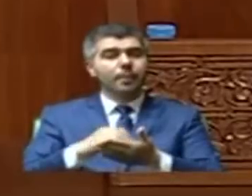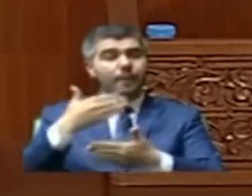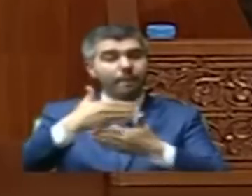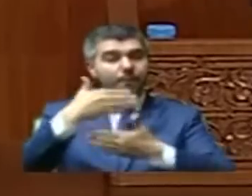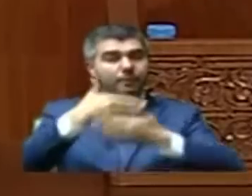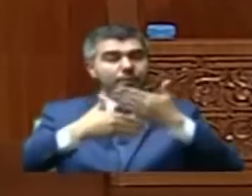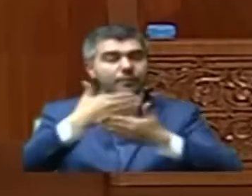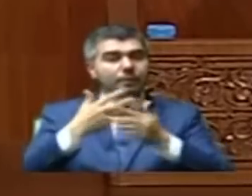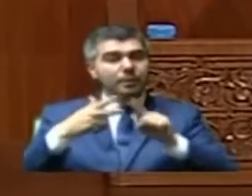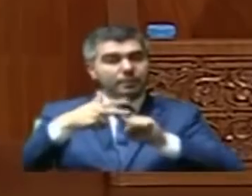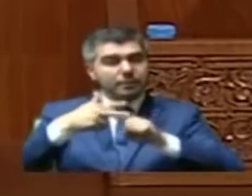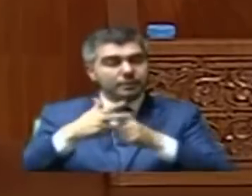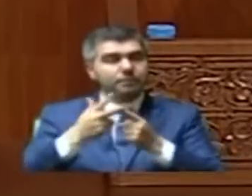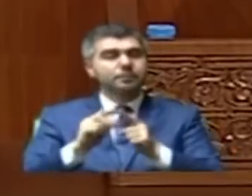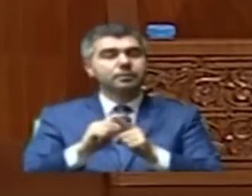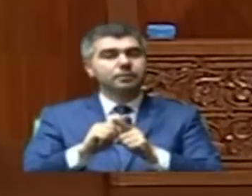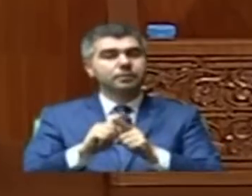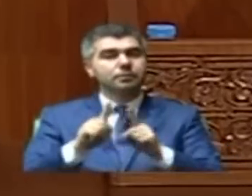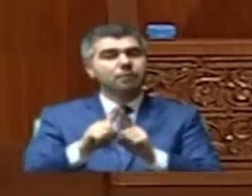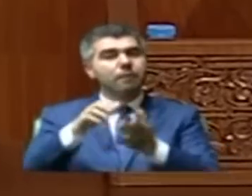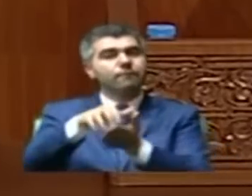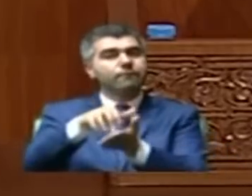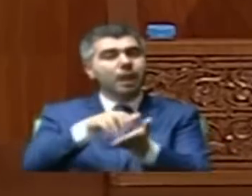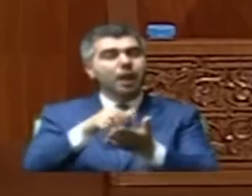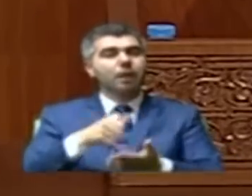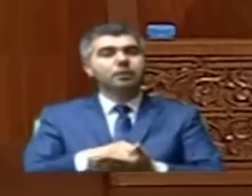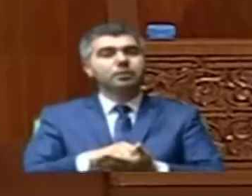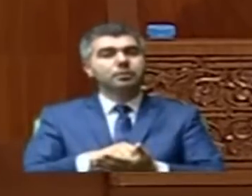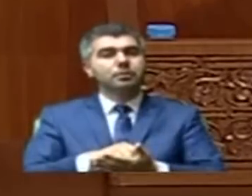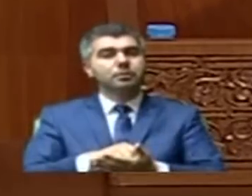المنطقه التصنيع الفلاحي